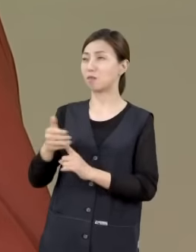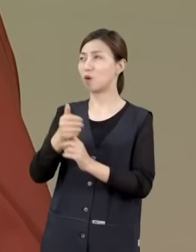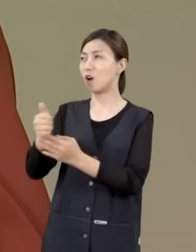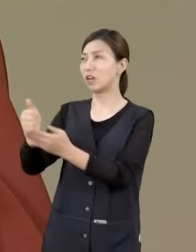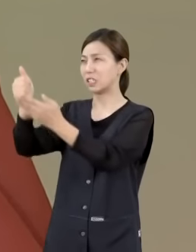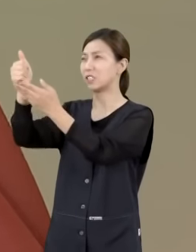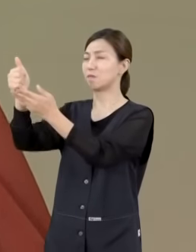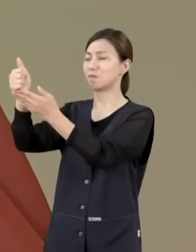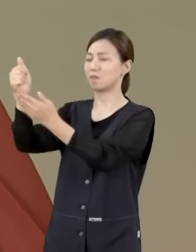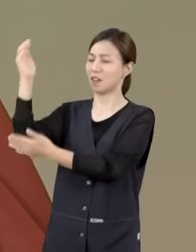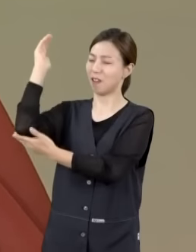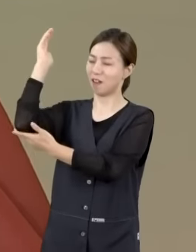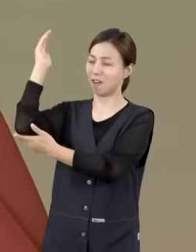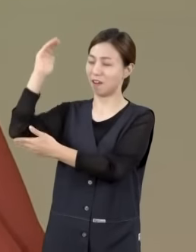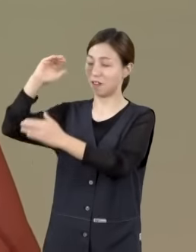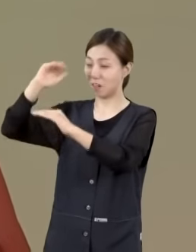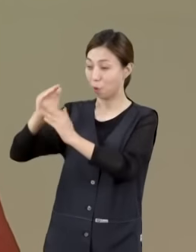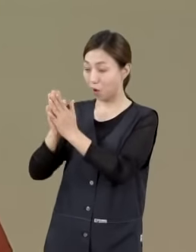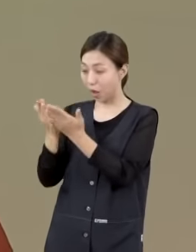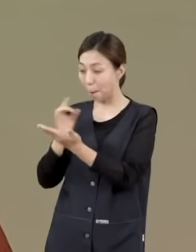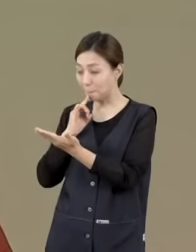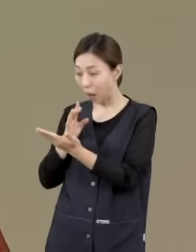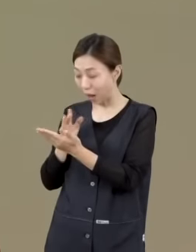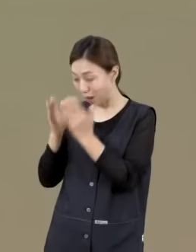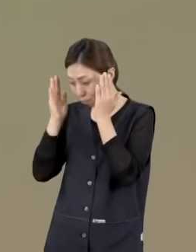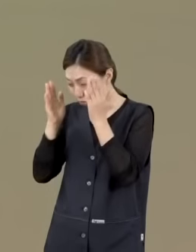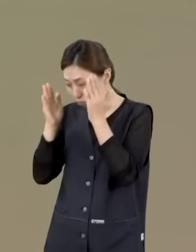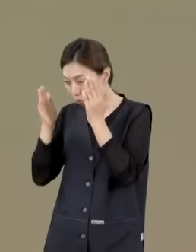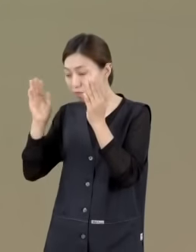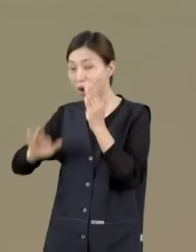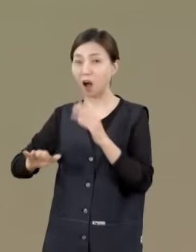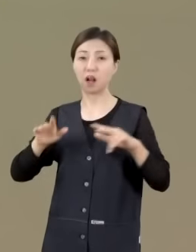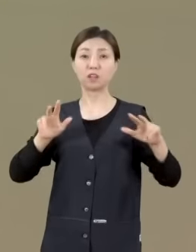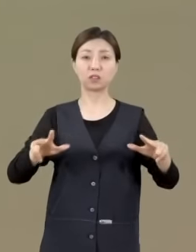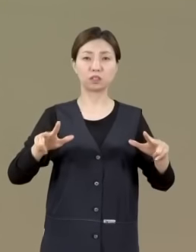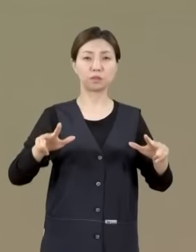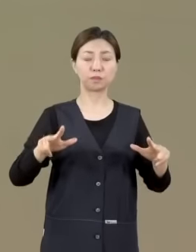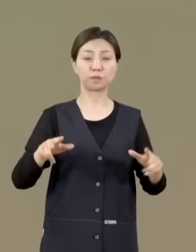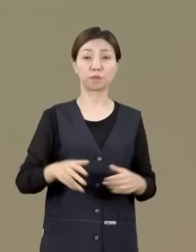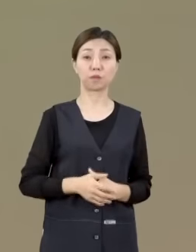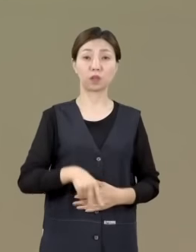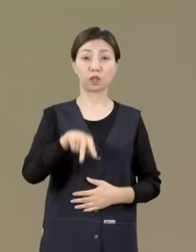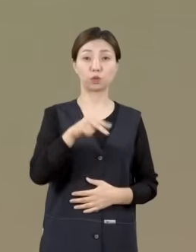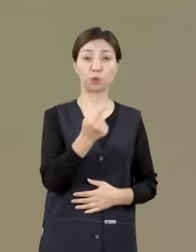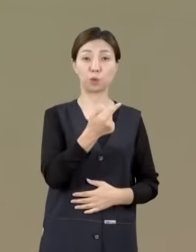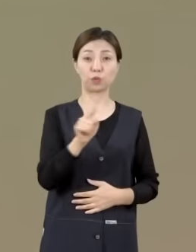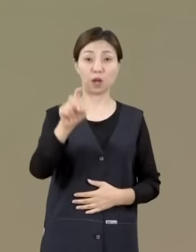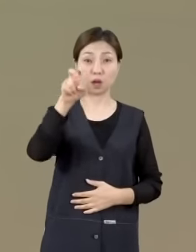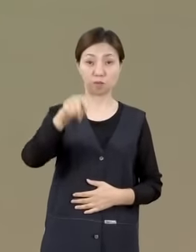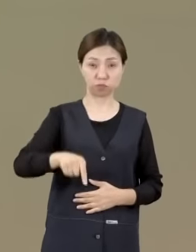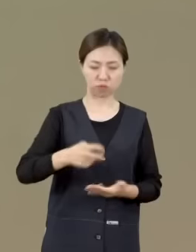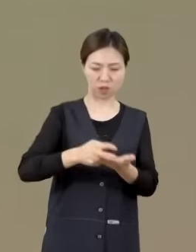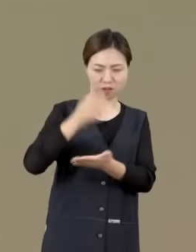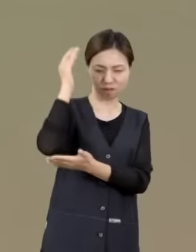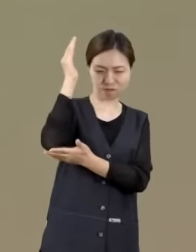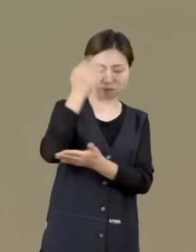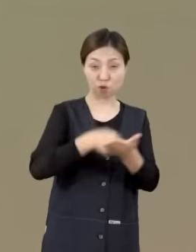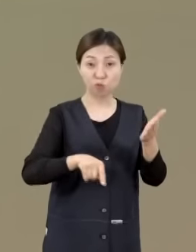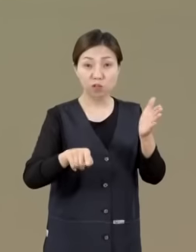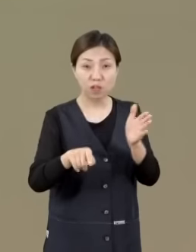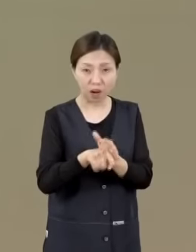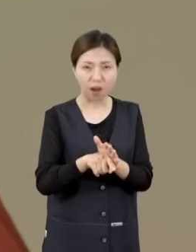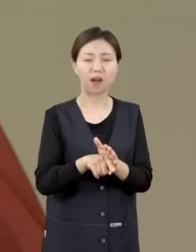벗어나서 지금이 순간 생생하게 지금이 순간에도 활동하고 계시는 수많은